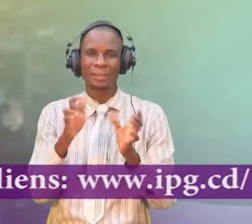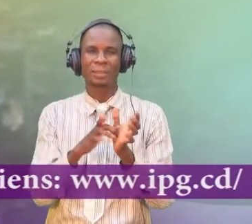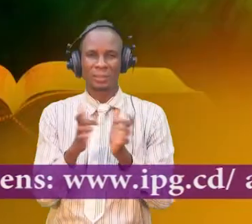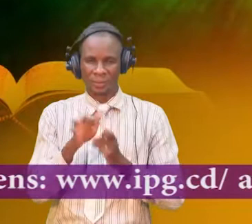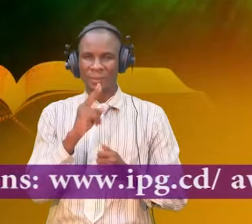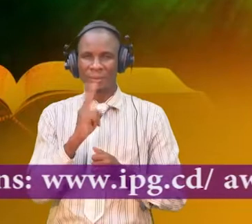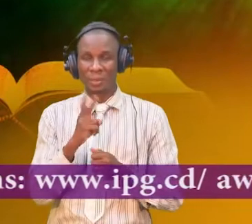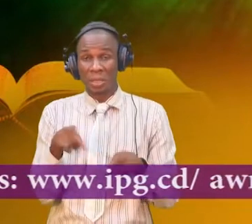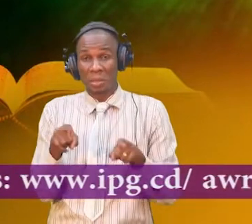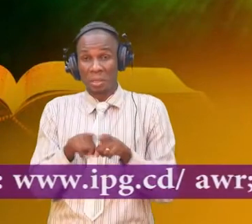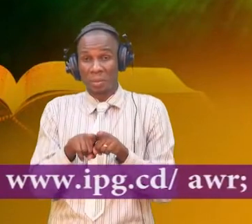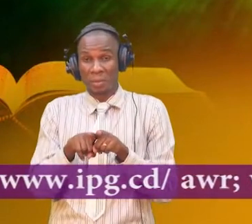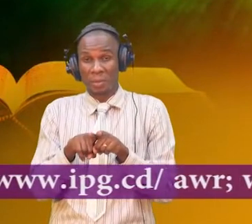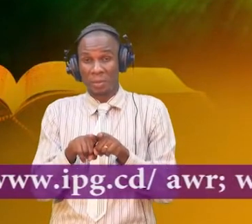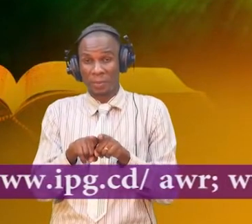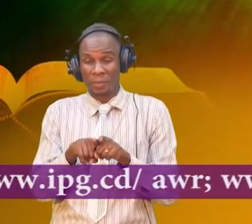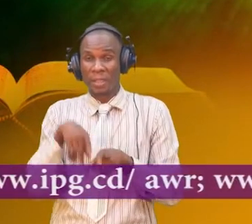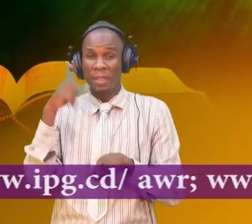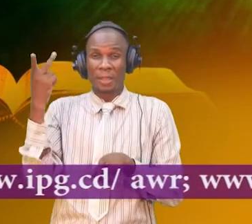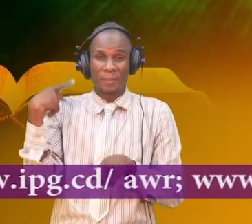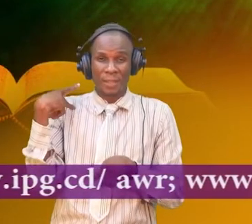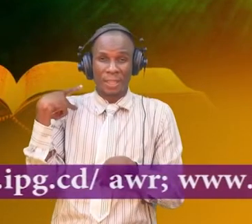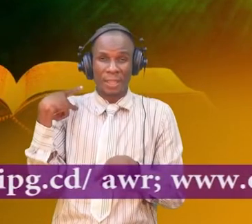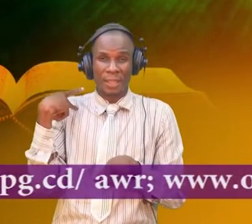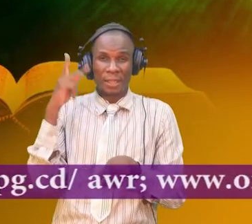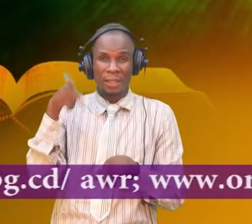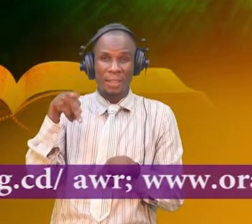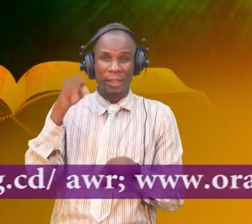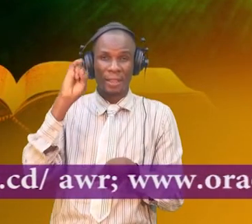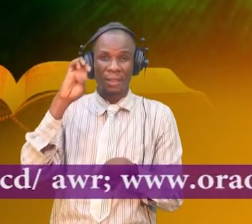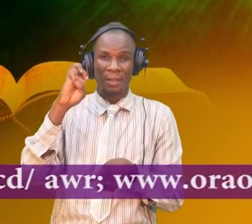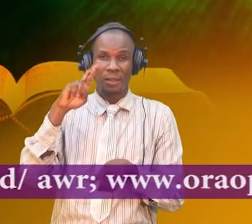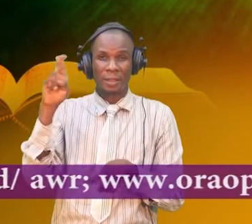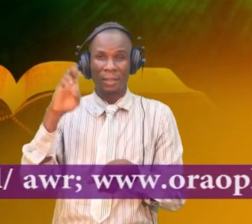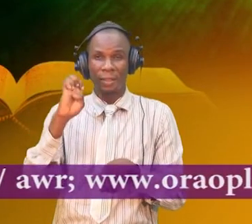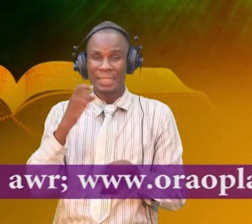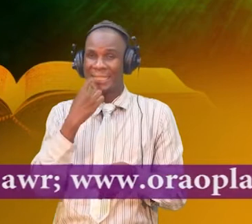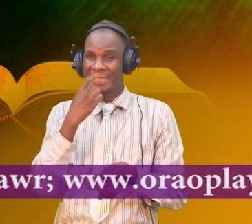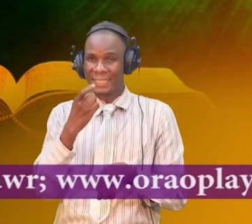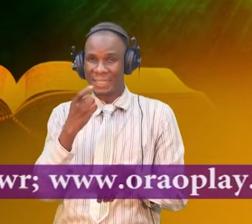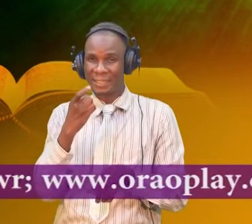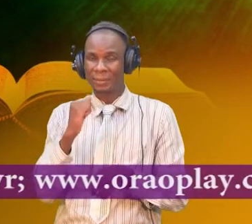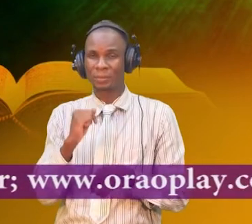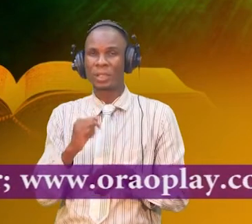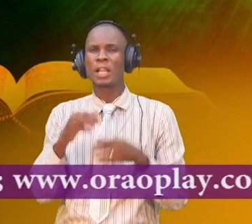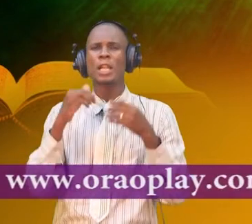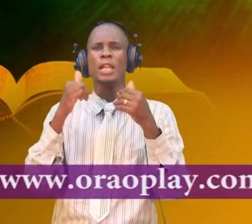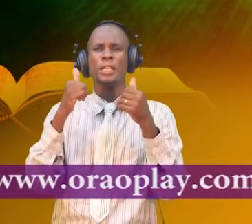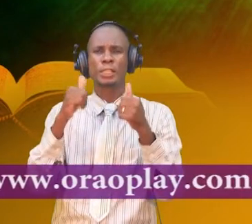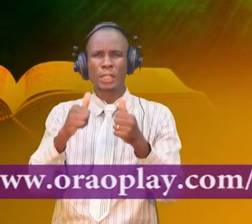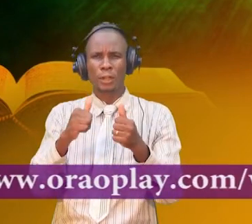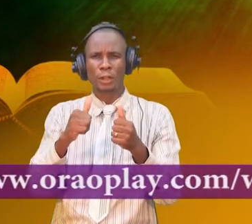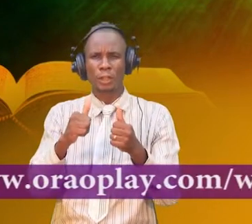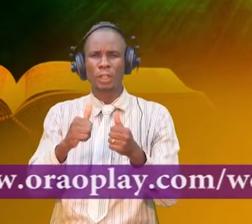ki bango ba vandisa ki penda likanisi obolelete. Tondimi ete ezali na ngolu ya nkolo na biso Yesu Kristo